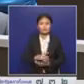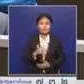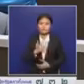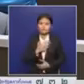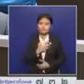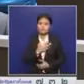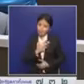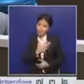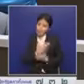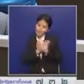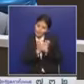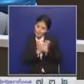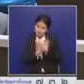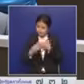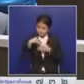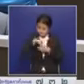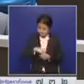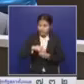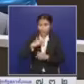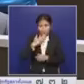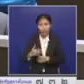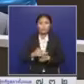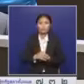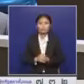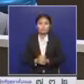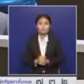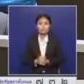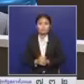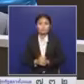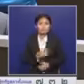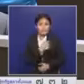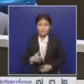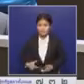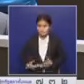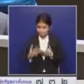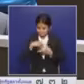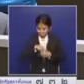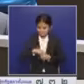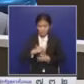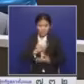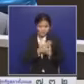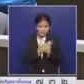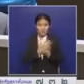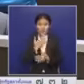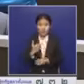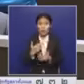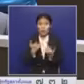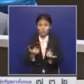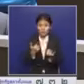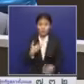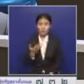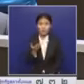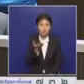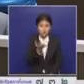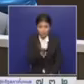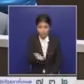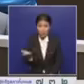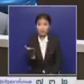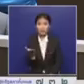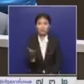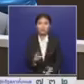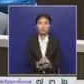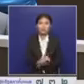จากหัวใจผมได้เพราะฉะนั้นนะครับวันนี้ผมขอเรียกร้องให้กับเพื่อนสมาชิกรัฐสภาที่ยัง